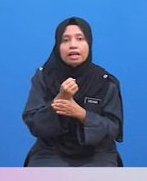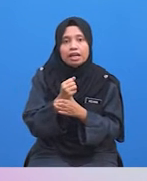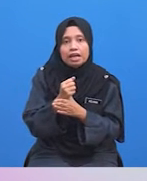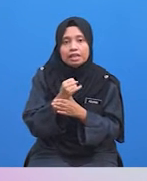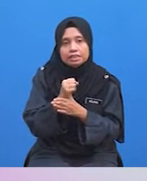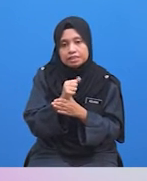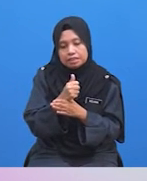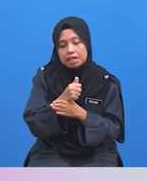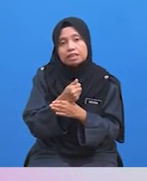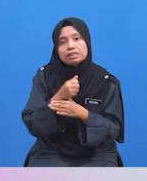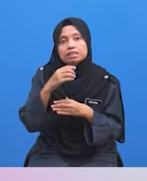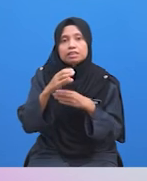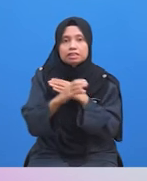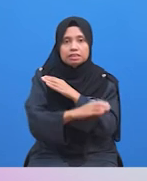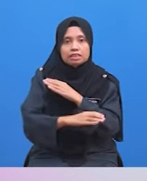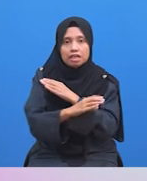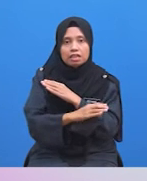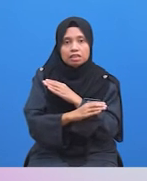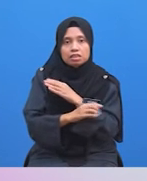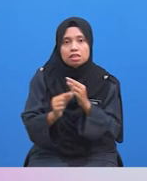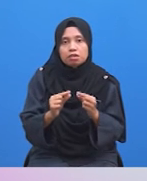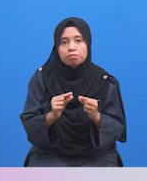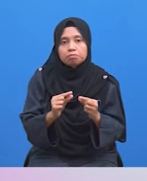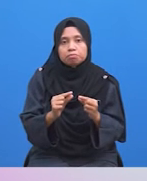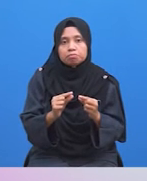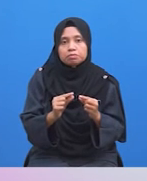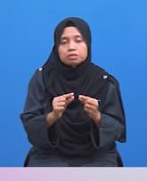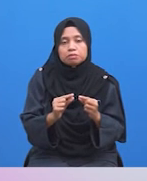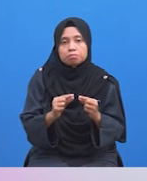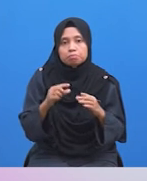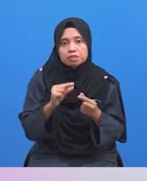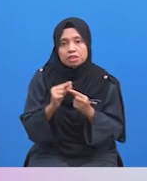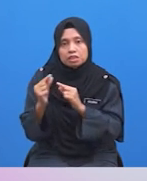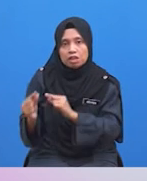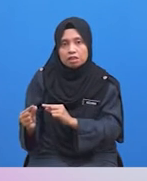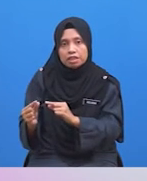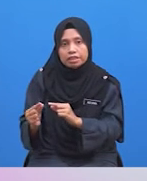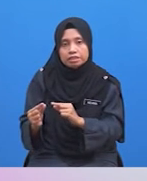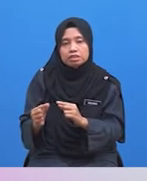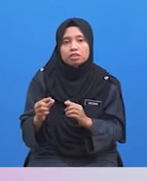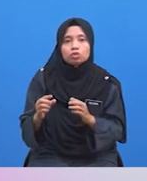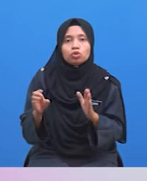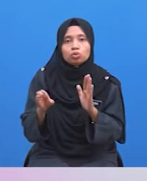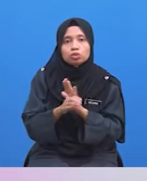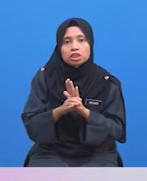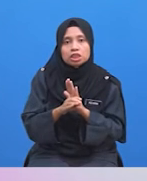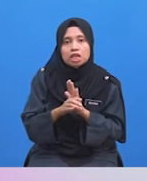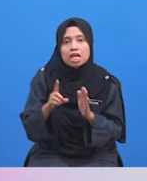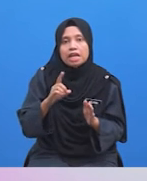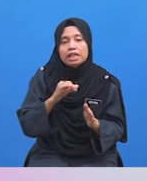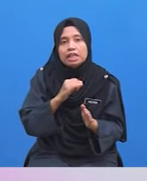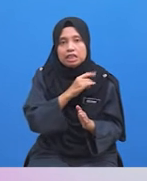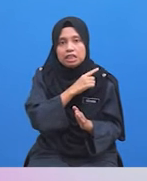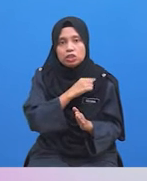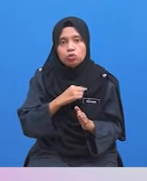yang melibatkan pergerakan penduduk Hai di sempadan antara negara seperti dari Indonesia